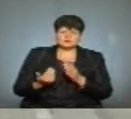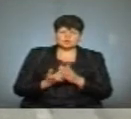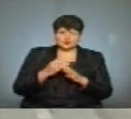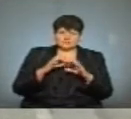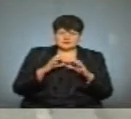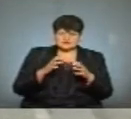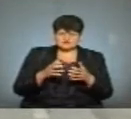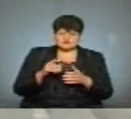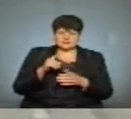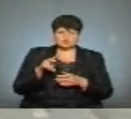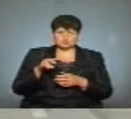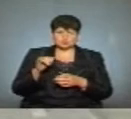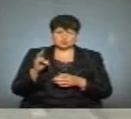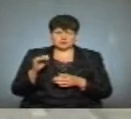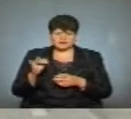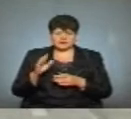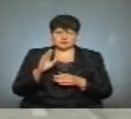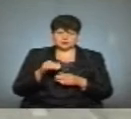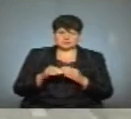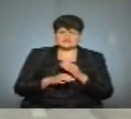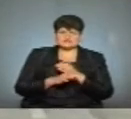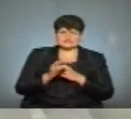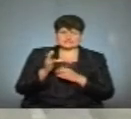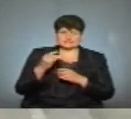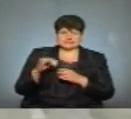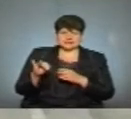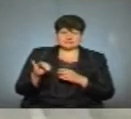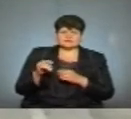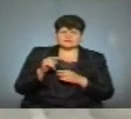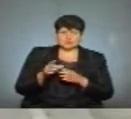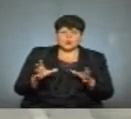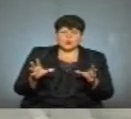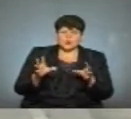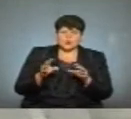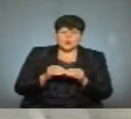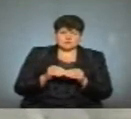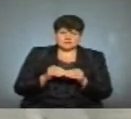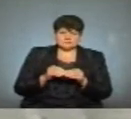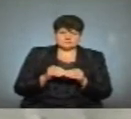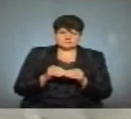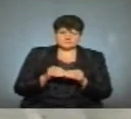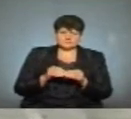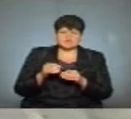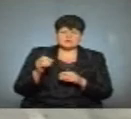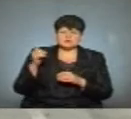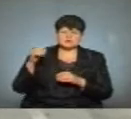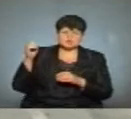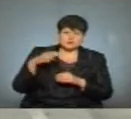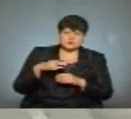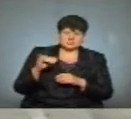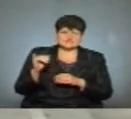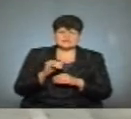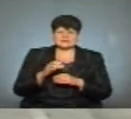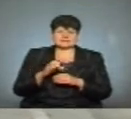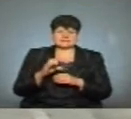через проспект з Луки і тоді на Східний масив. Тим самим він охопить і сонячний, і східний масив,